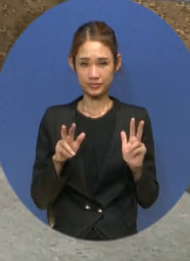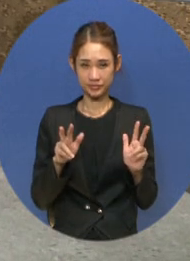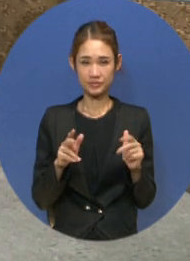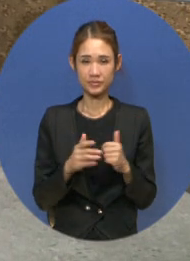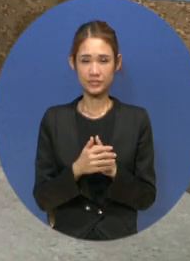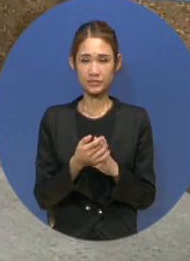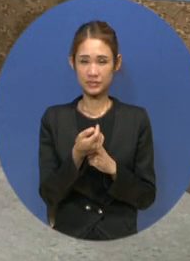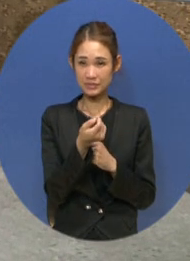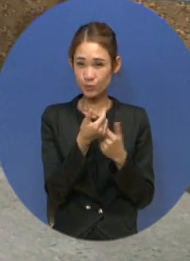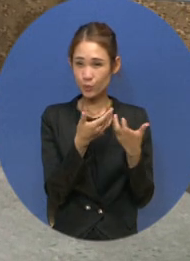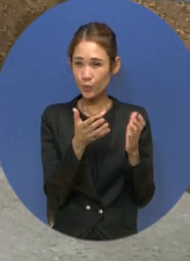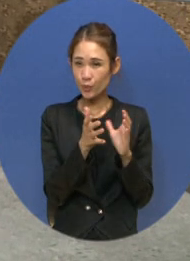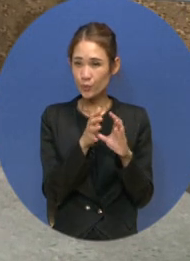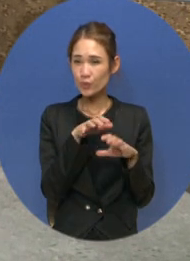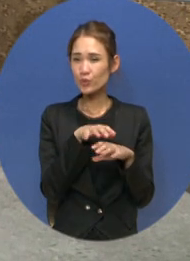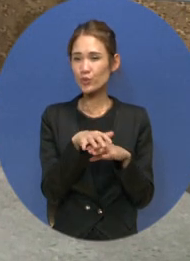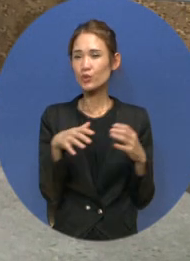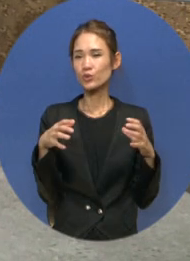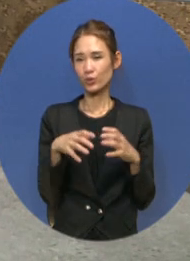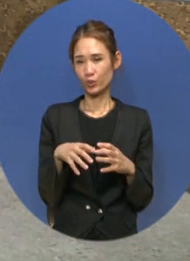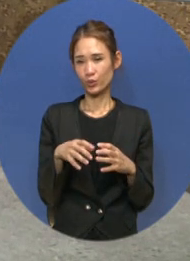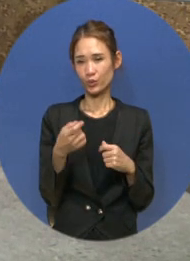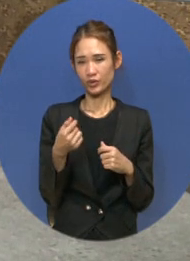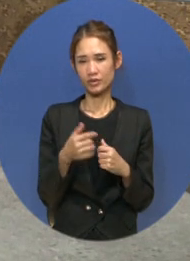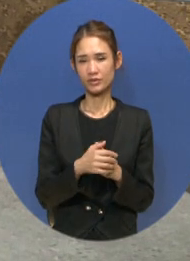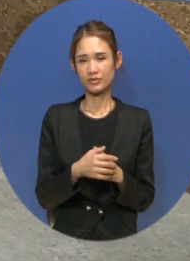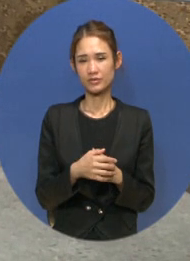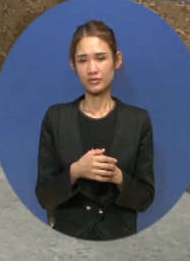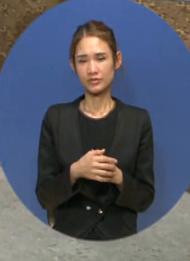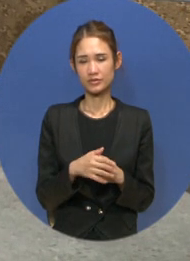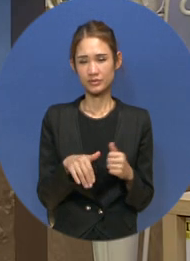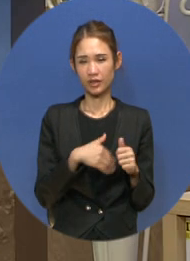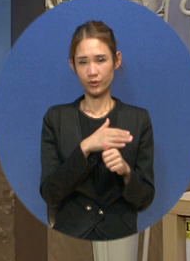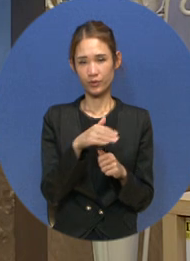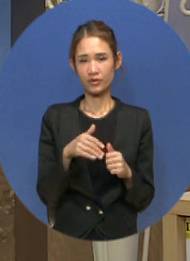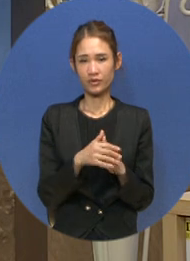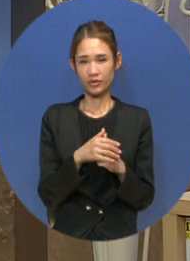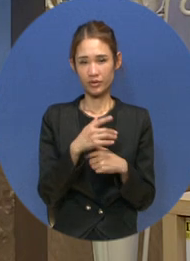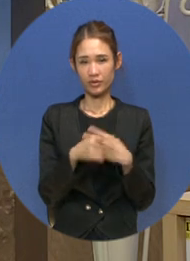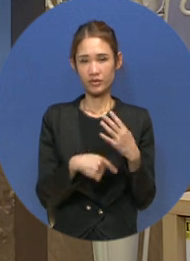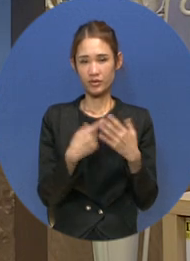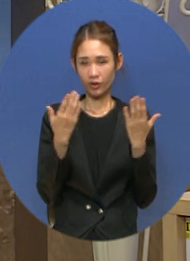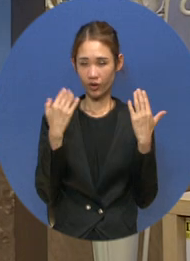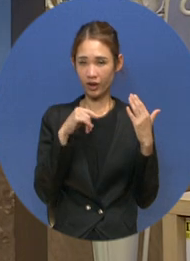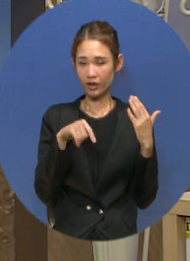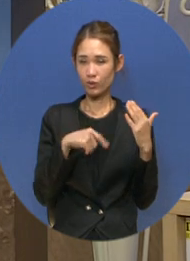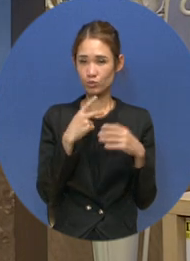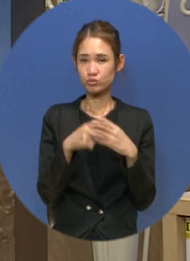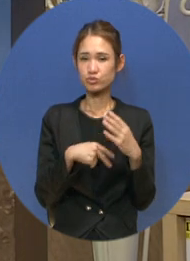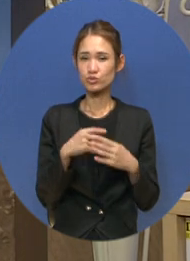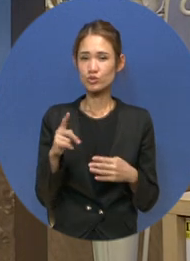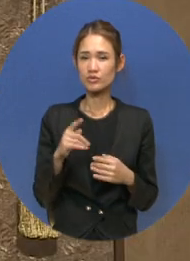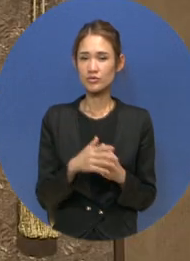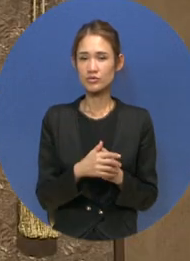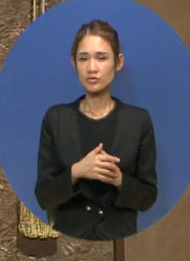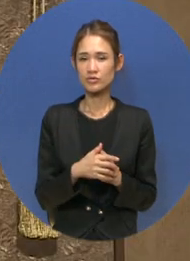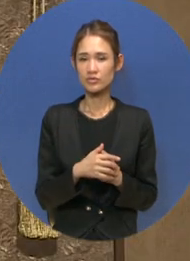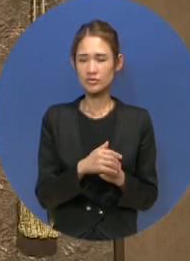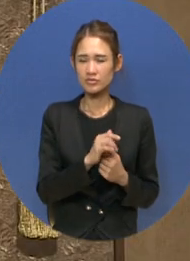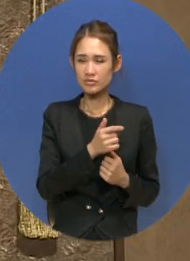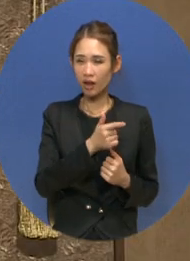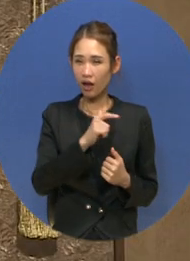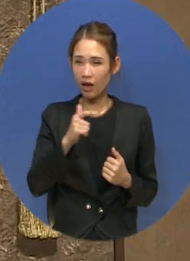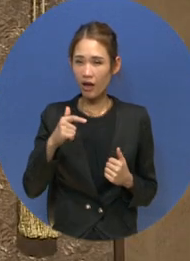지금도 이제 소규모로 네, 소규모로 아무래도 되시고. 해야 되는 상황입니다. 그럼 계절학교 내에서는 어떤 프로그램들이 있나요? 네, 계절학교에서